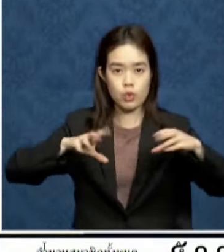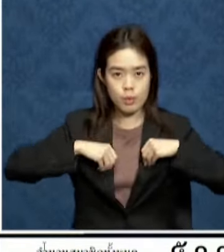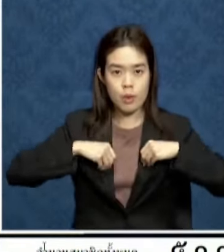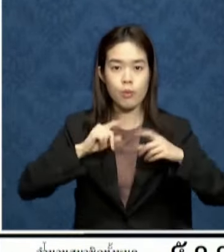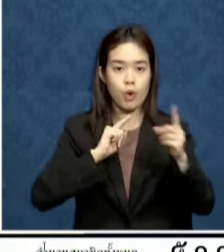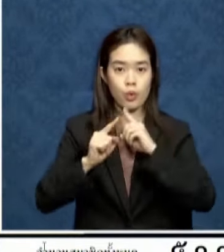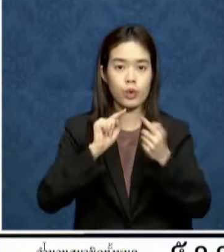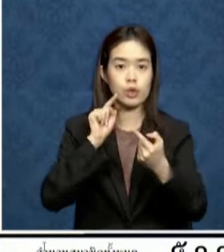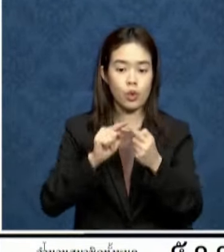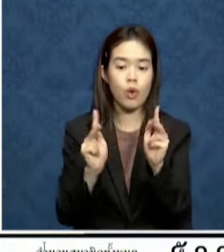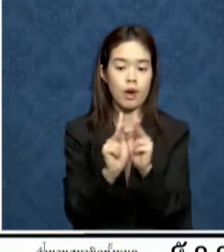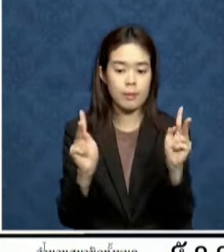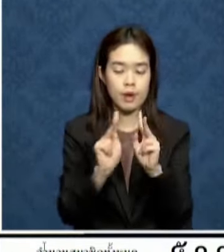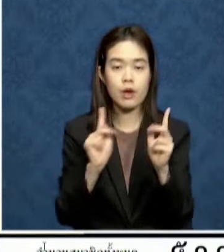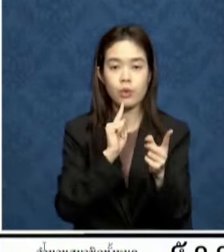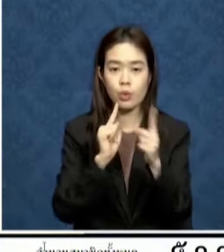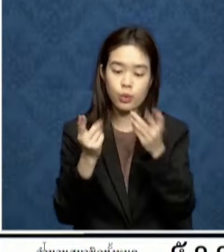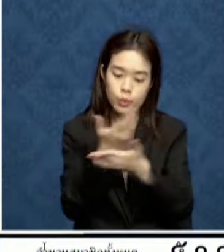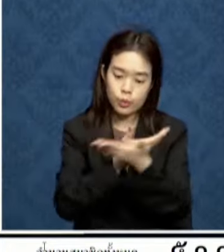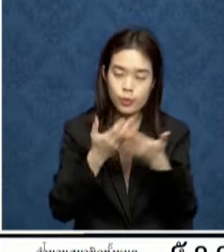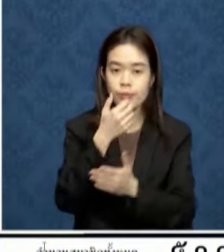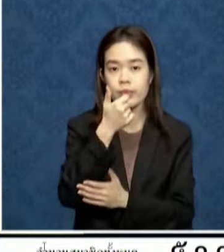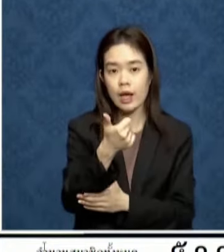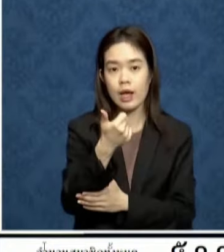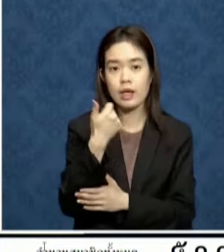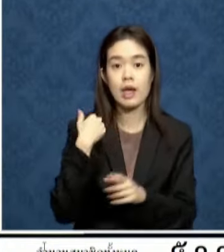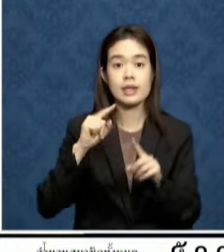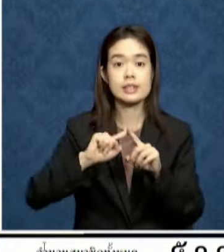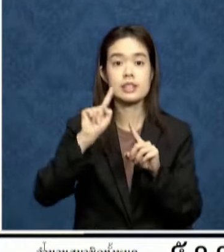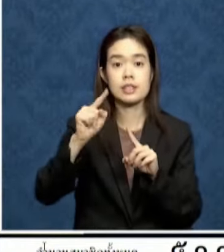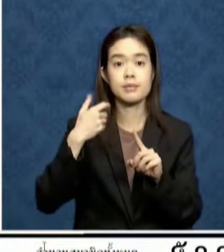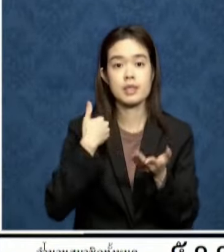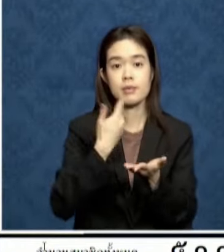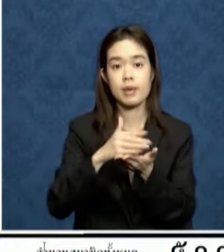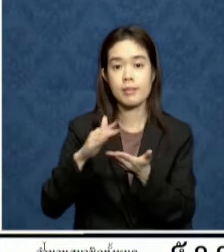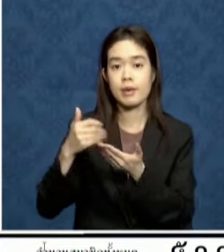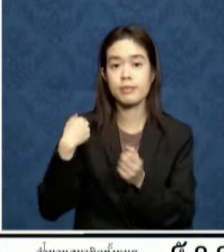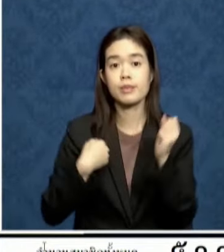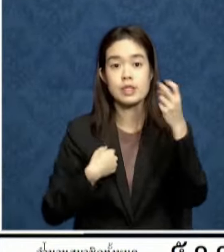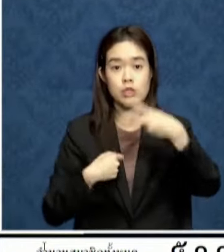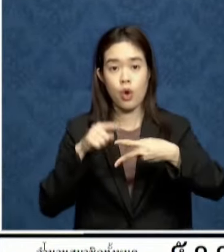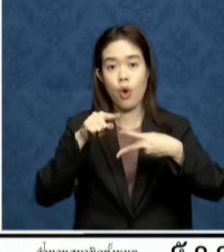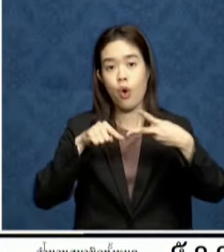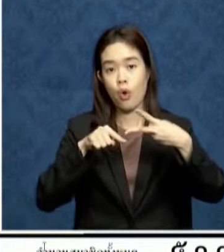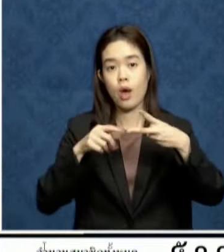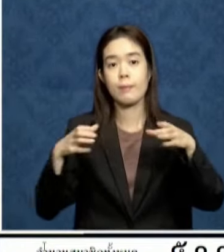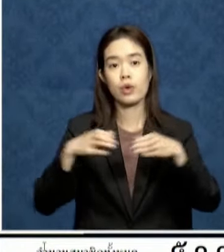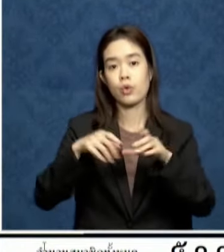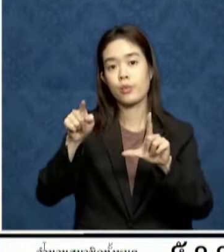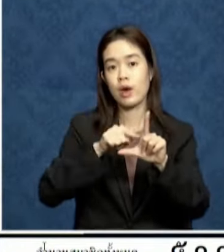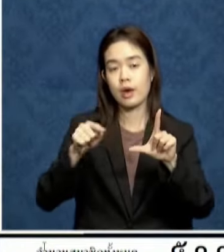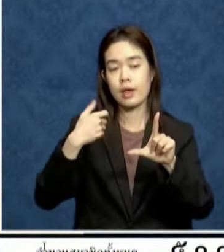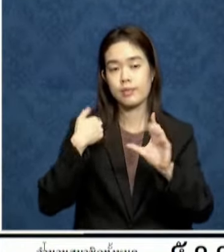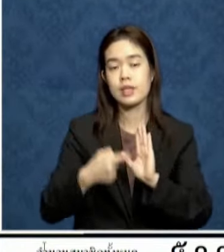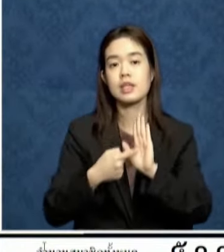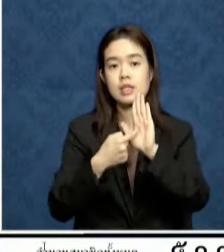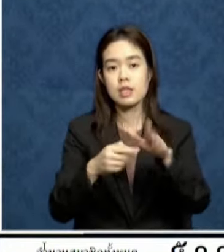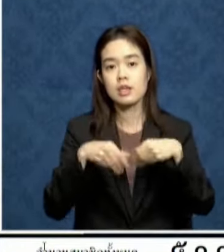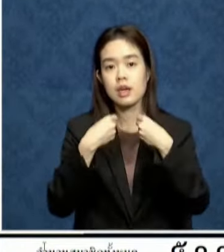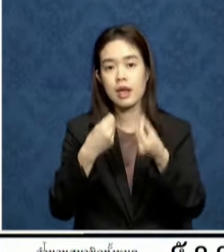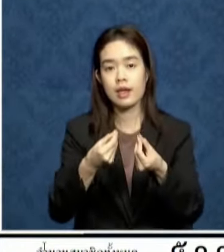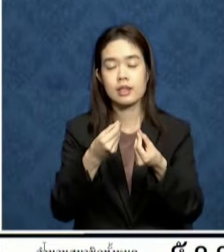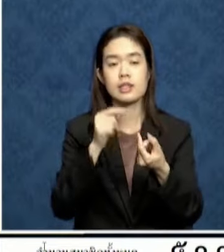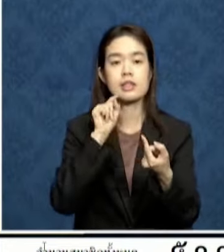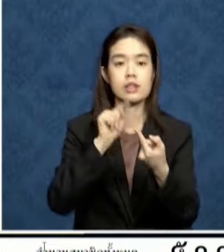รมาธิการมาเข้าสู่หมวดหมู่แรกครับนั่นก็คือ2ประเด็นนะครับที่พรรคก้าวไกลเราเสนอในร่างของเราและก็ปรากฏอยู่ในร่าง